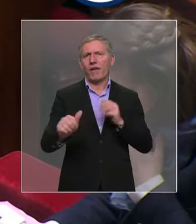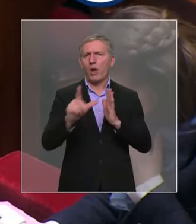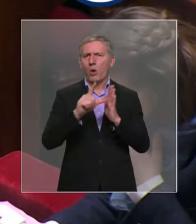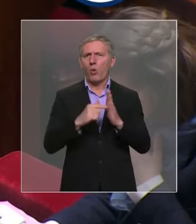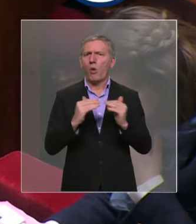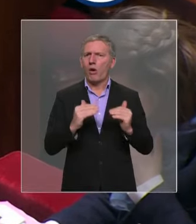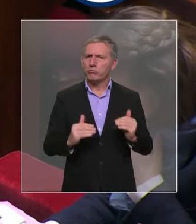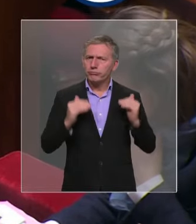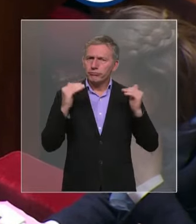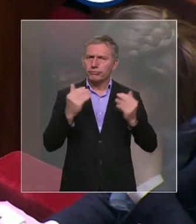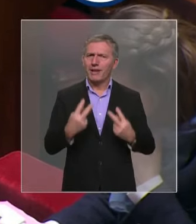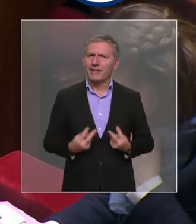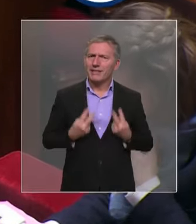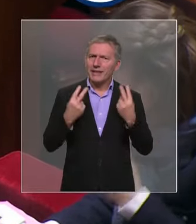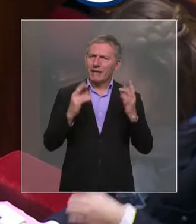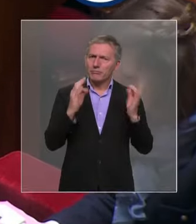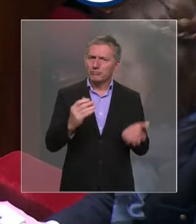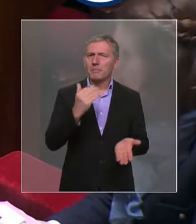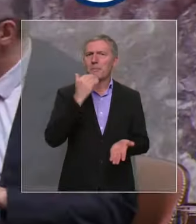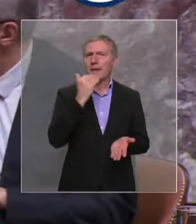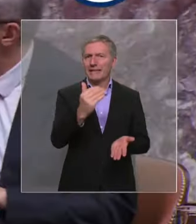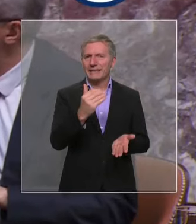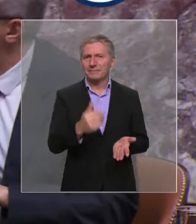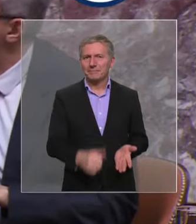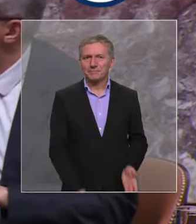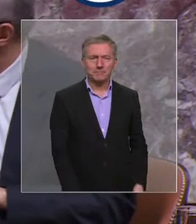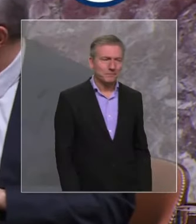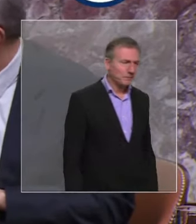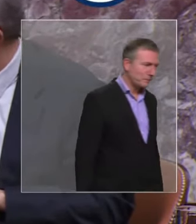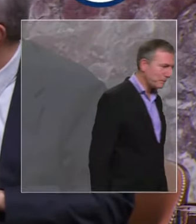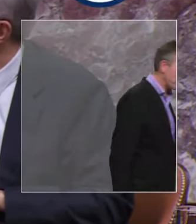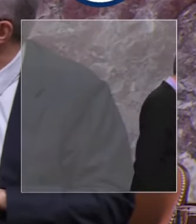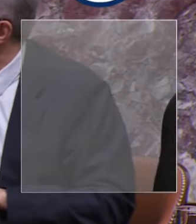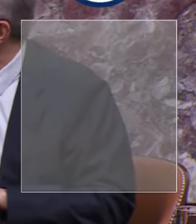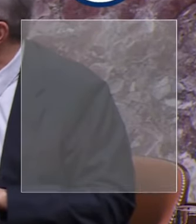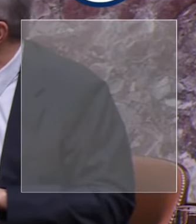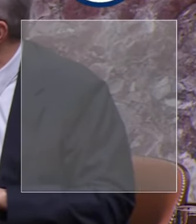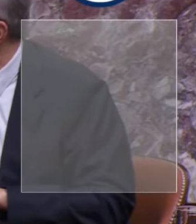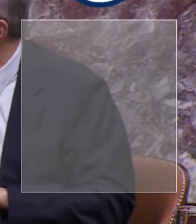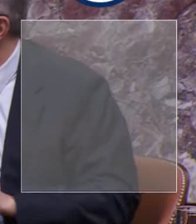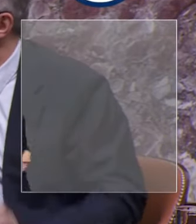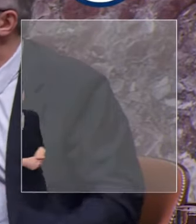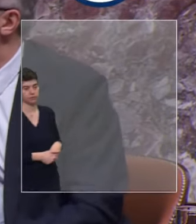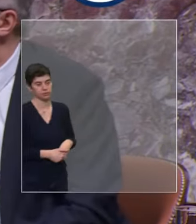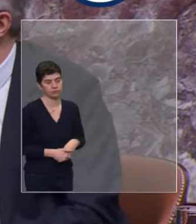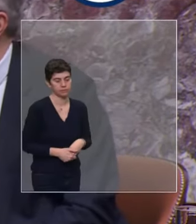loi de dignité. Je vous remercie. Je vous remercie, Monsieur le Premier ministre.